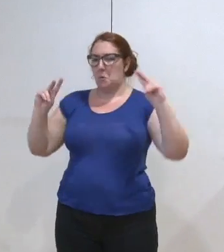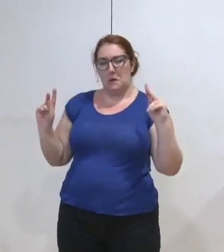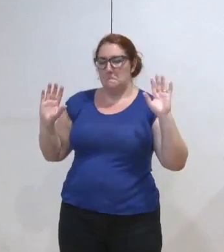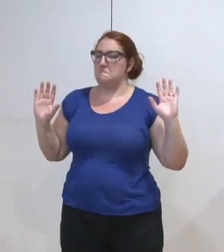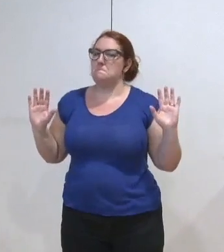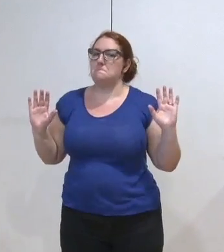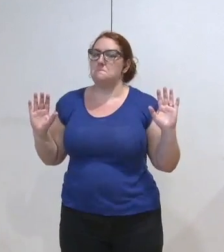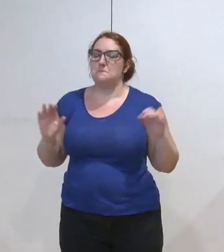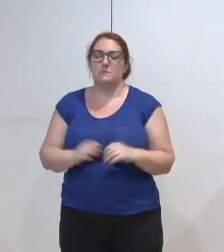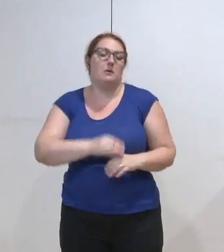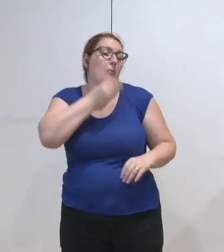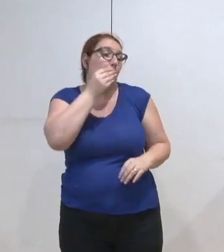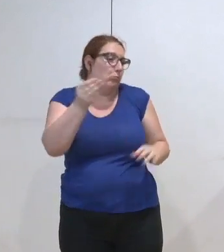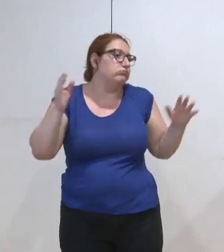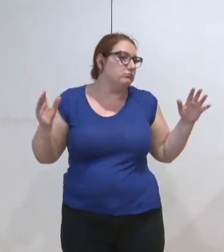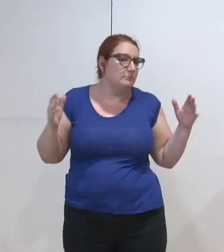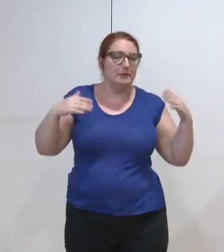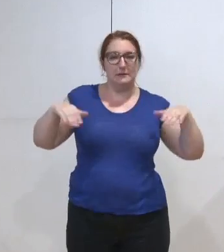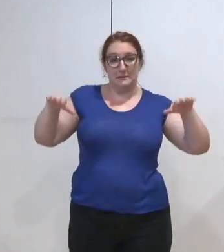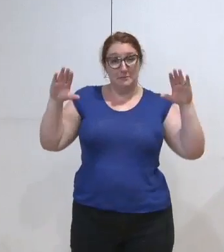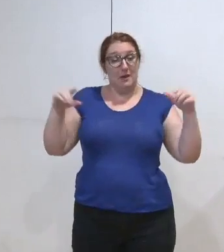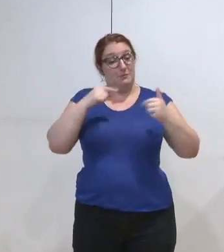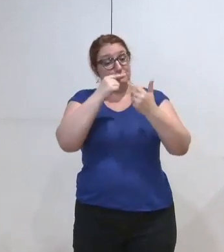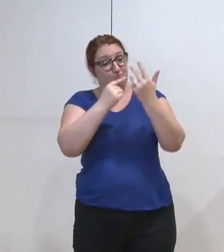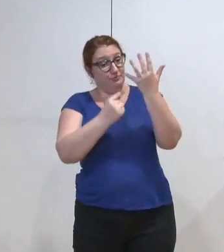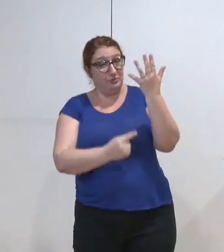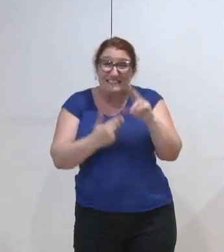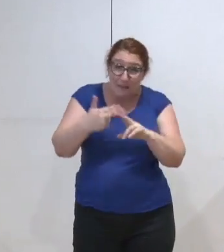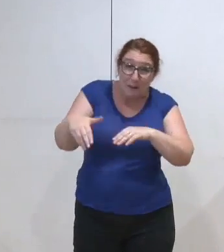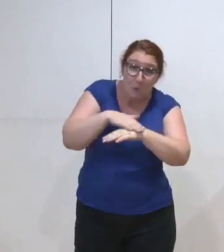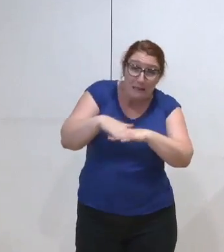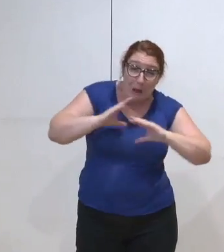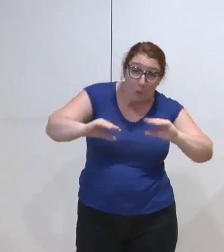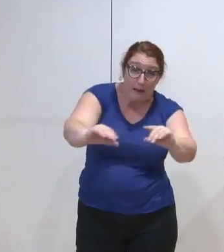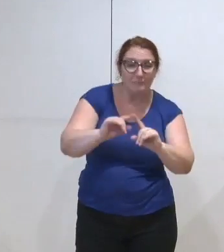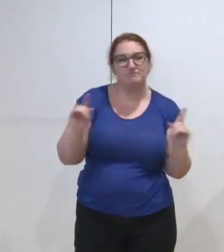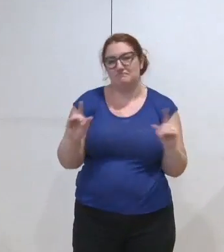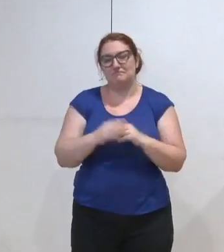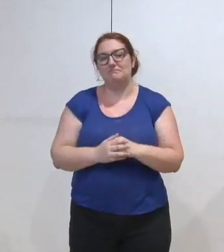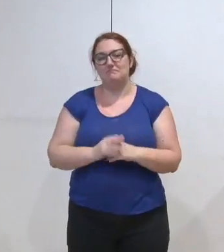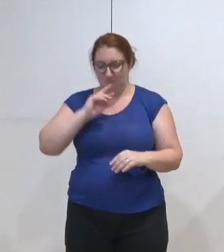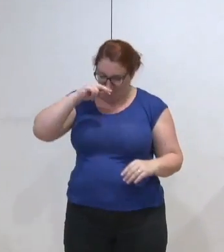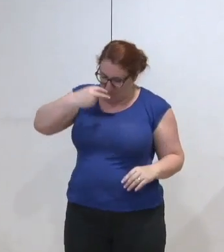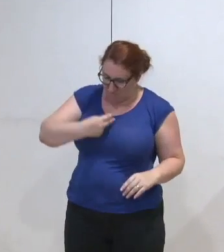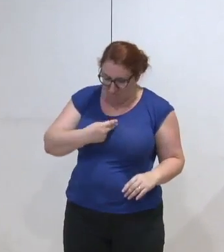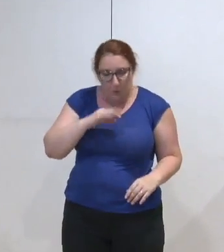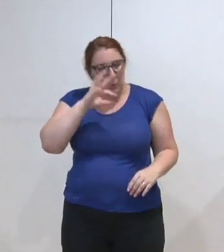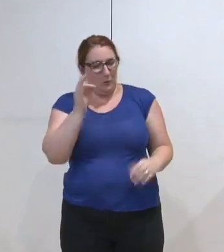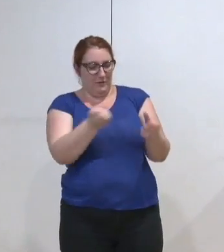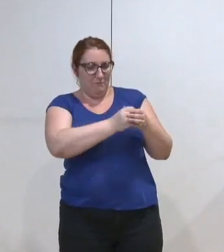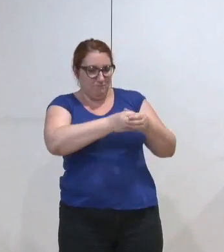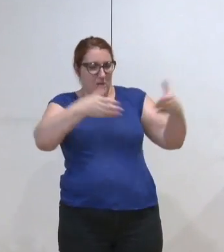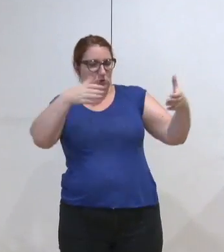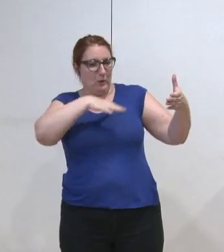ok bon mais tout ça ça fait pas une politique hein alors je me dis oui cette majorité elle avance